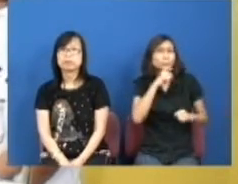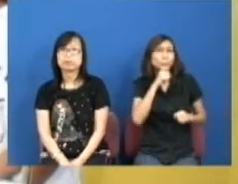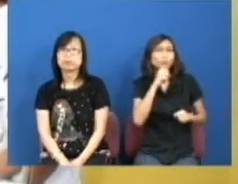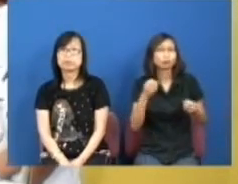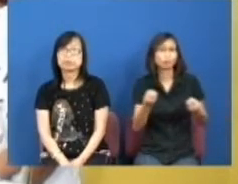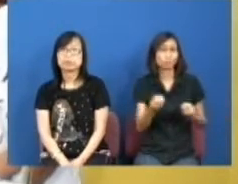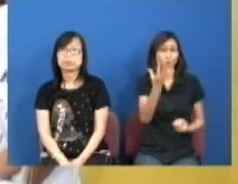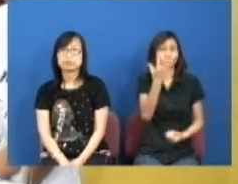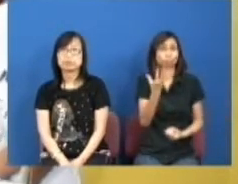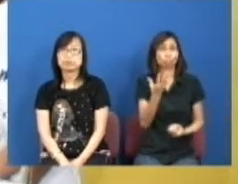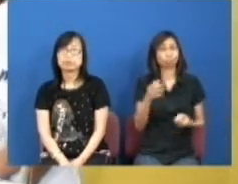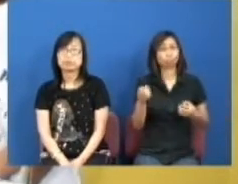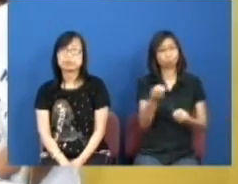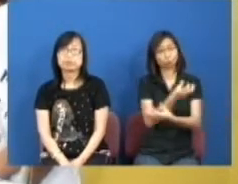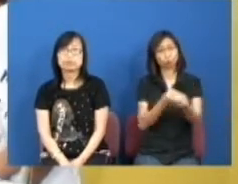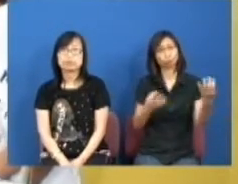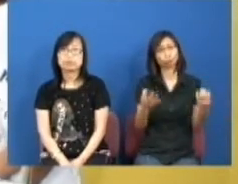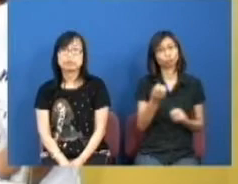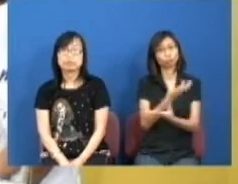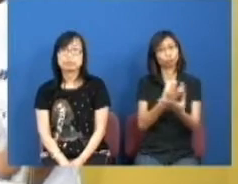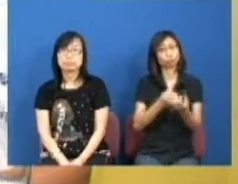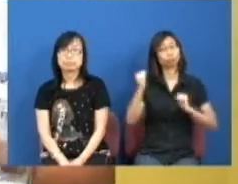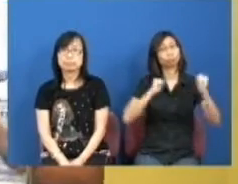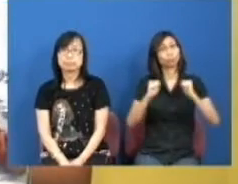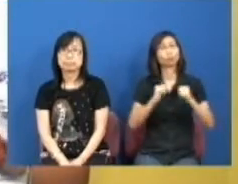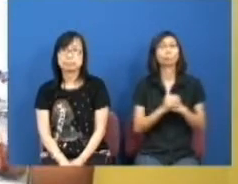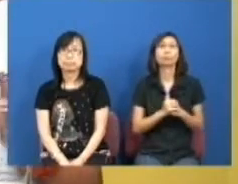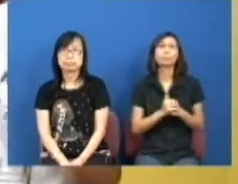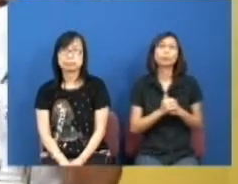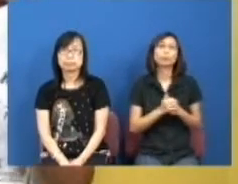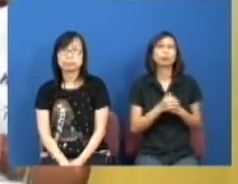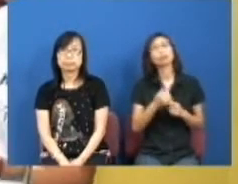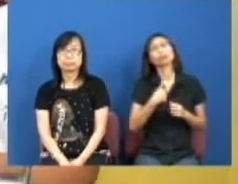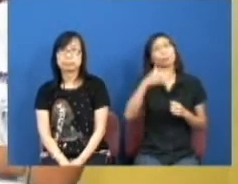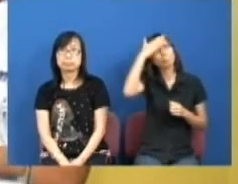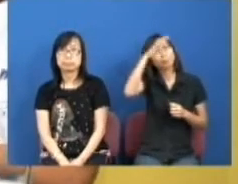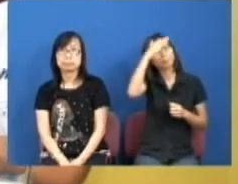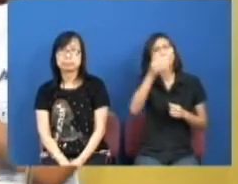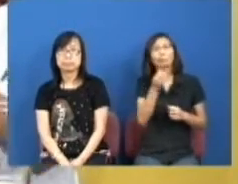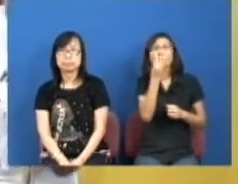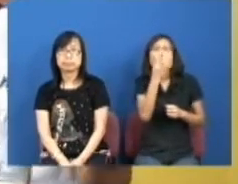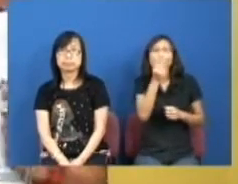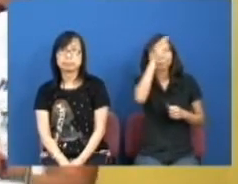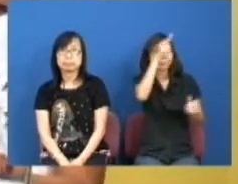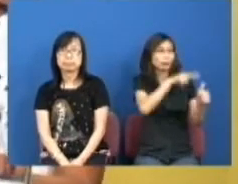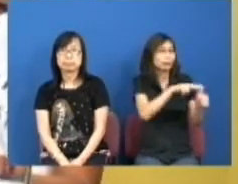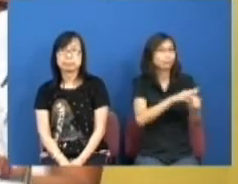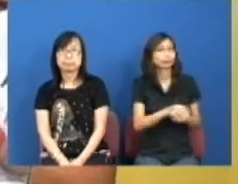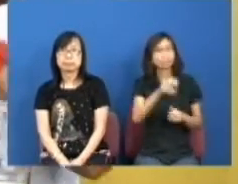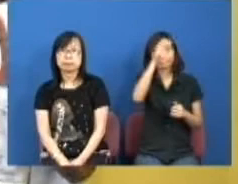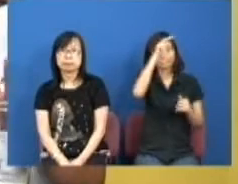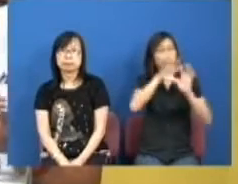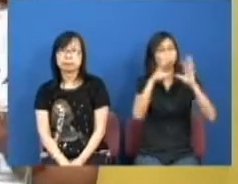對香港嘅一啲政治生態或者一啲我哋即係固有我理解香港政治就係、是。政黨政治，然之後就係